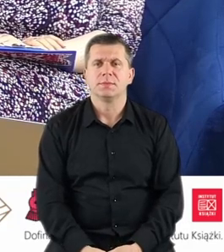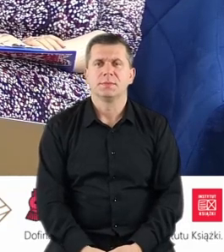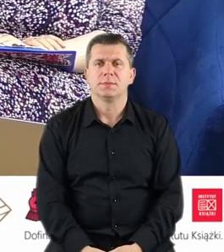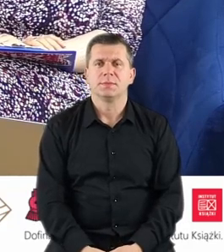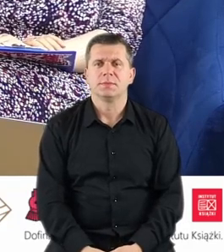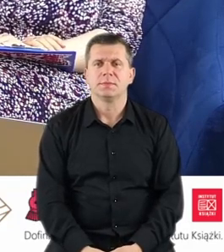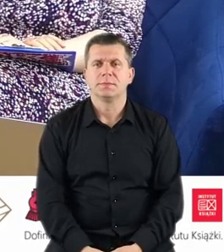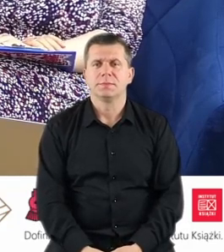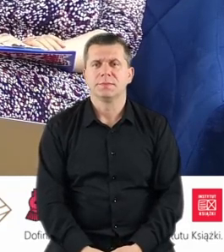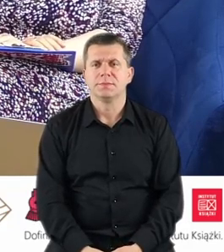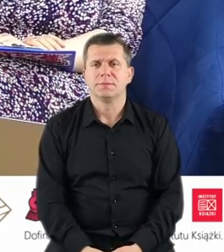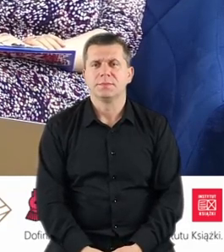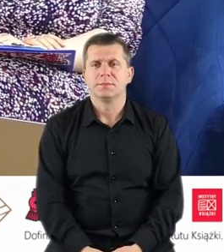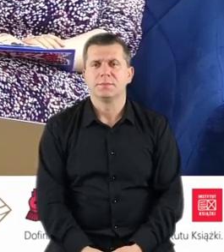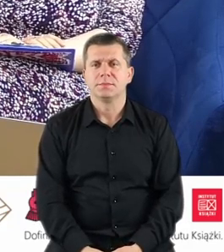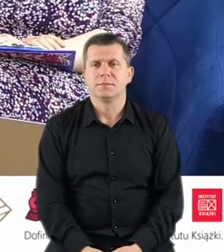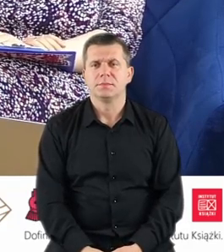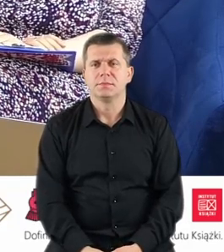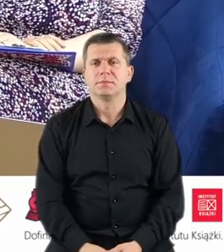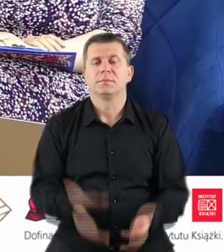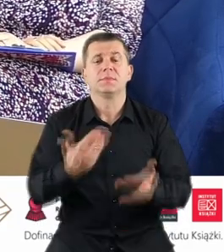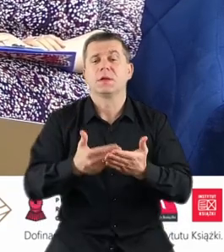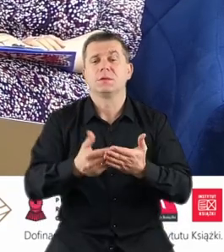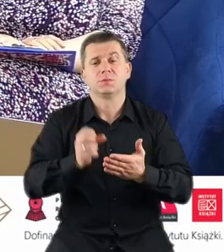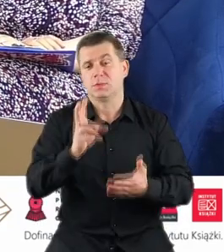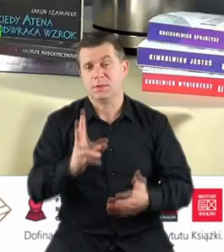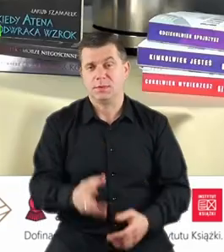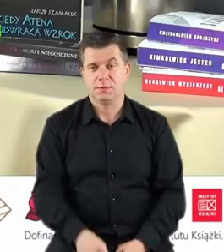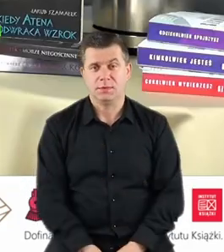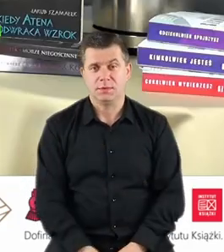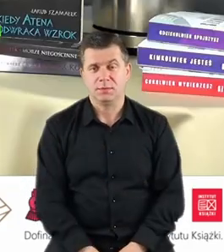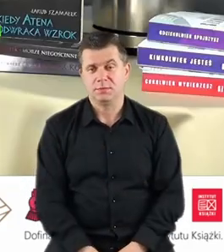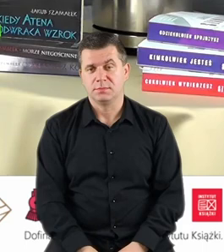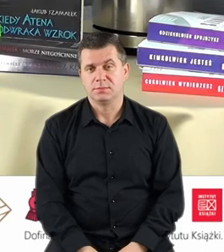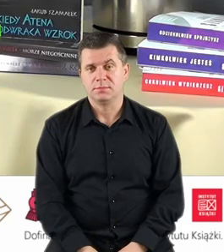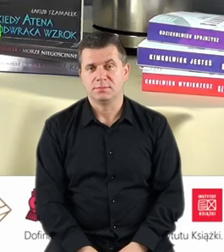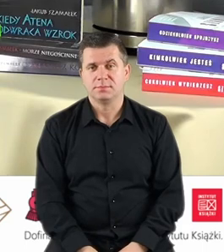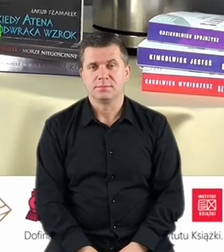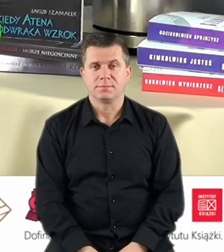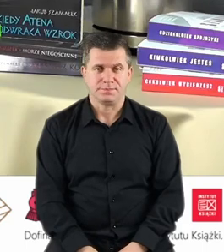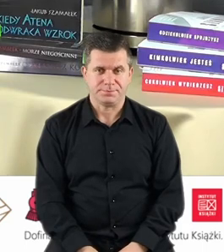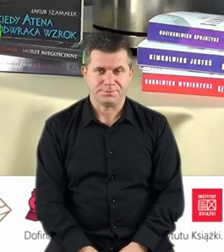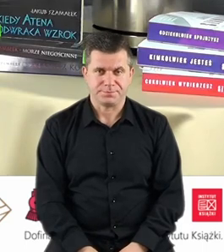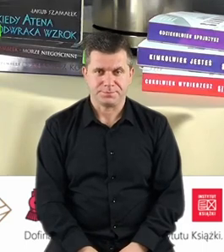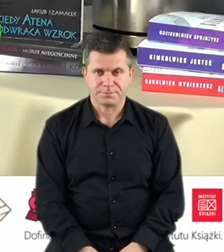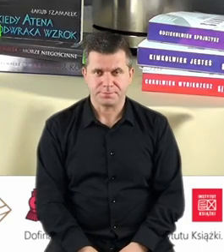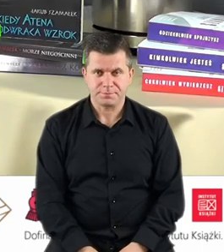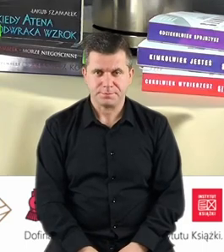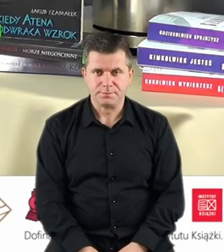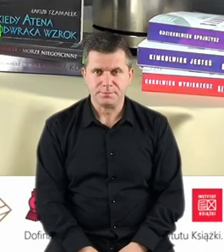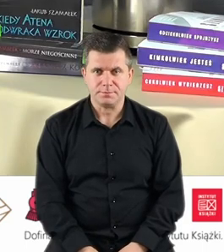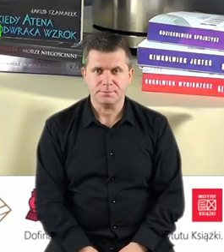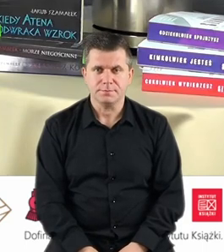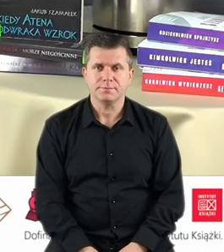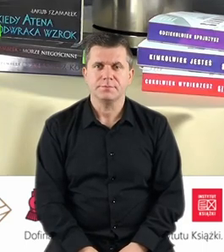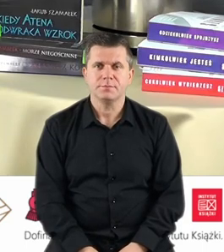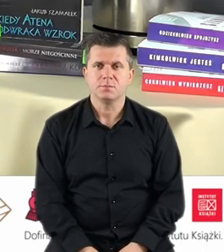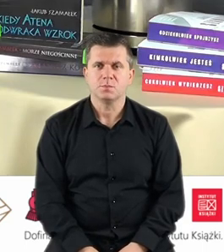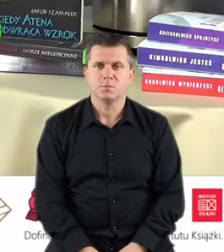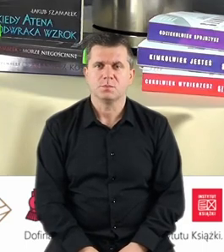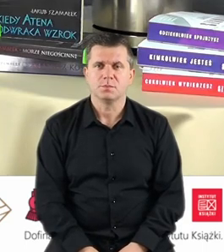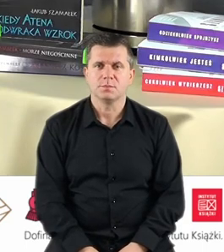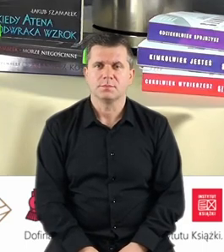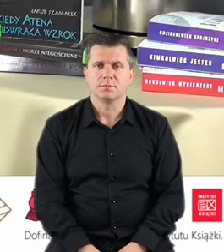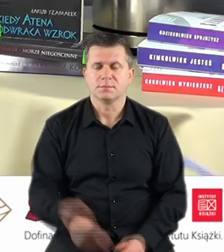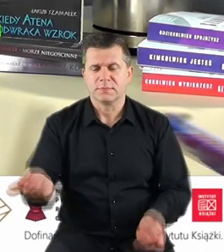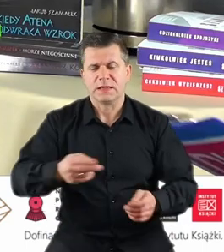pory znało. I dlaczego tak? Dlaczego? Po pierwsze, miałem wrażenie, że jeżeli chodzi o te książki